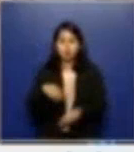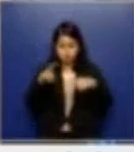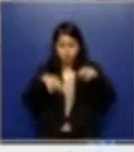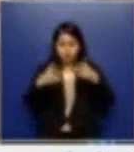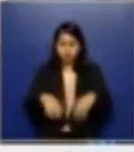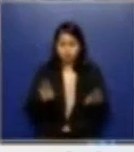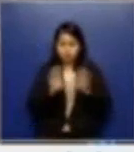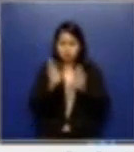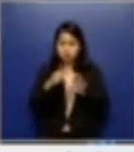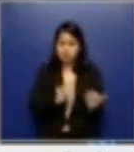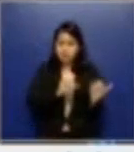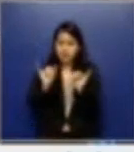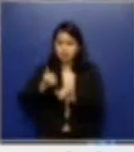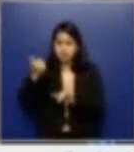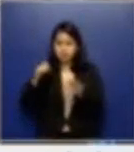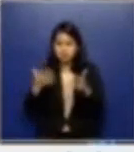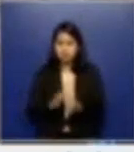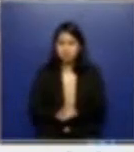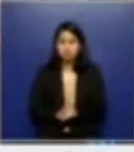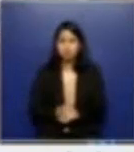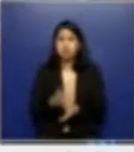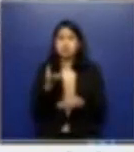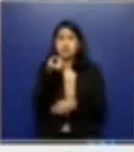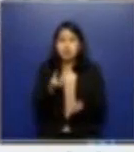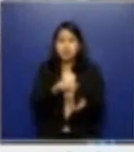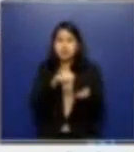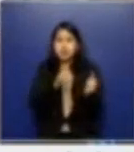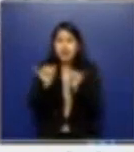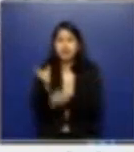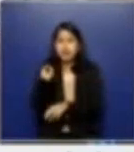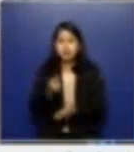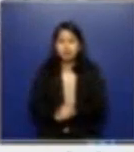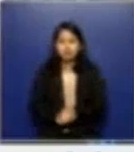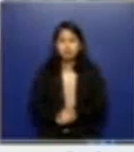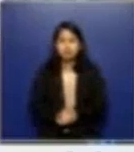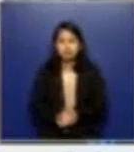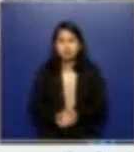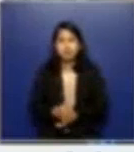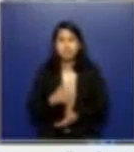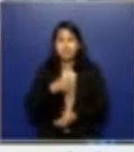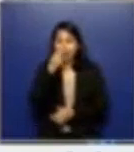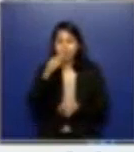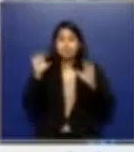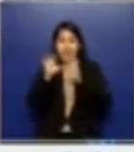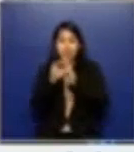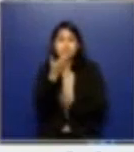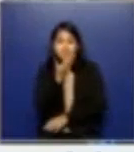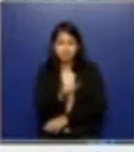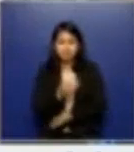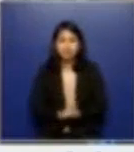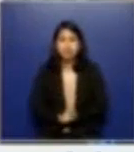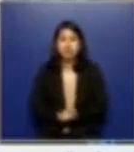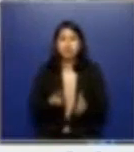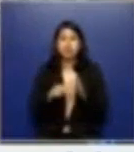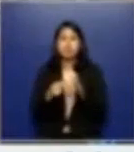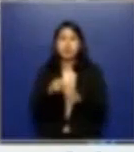แล้วไม่เห็นย้ายฐานการผลิตเล็กๆน้อยๆชิ้นส่วนเท่านั้นท่านประธานที่เคารพครับเราเห็นภาพอย่างนี้ถามว่าความเป็นผู้แ